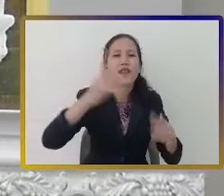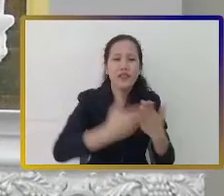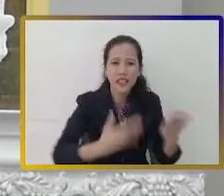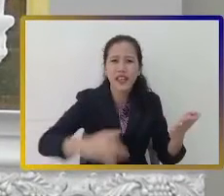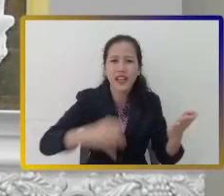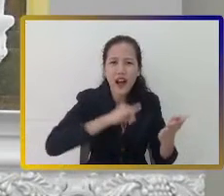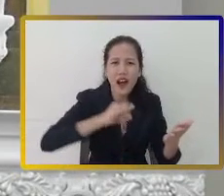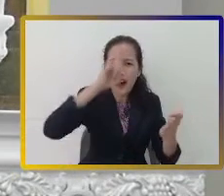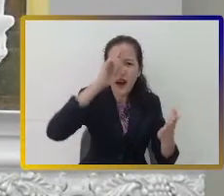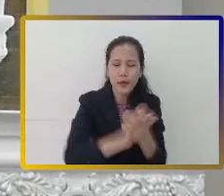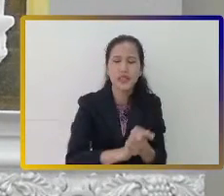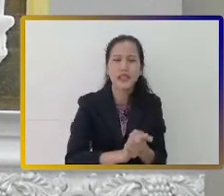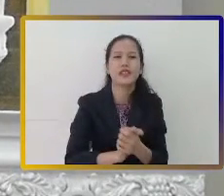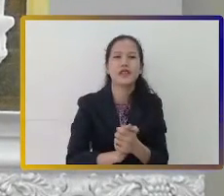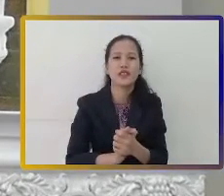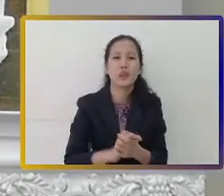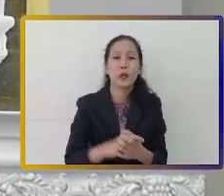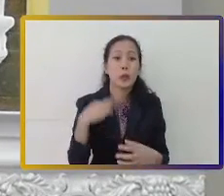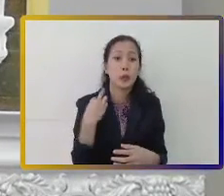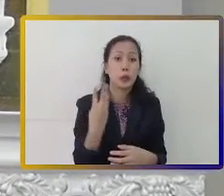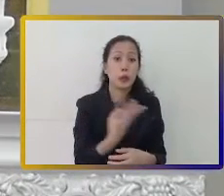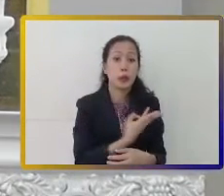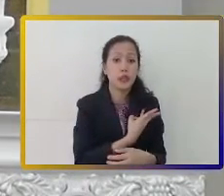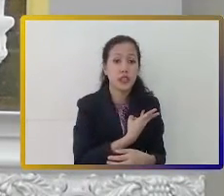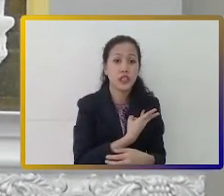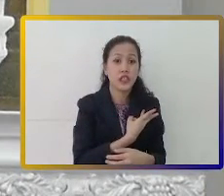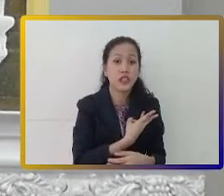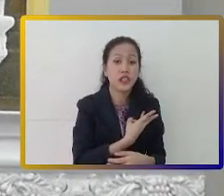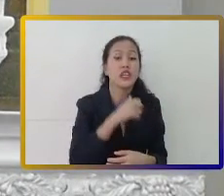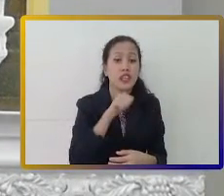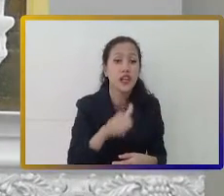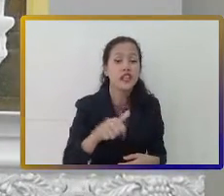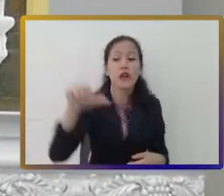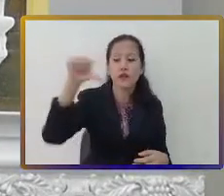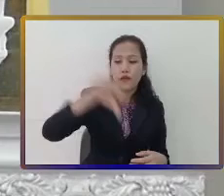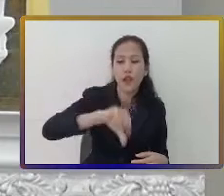at pinapaniwalaan ko, hindi po tayo pwedeng iligaw ng salita ng Diyos.